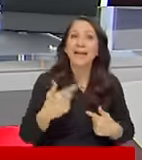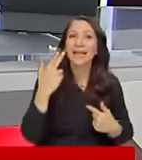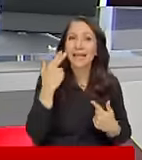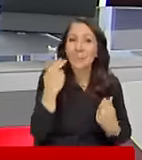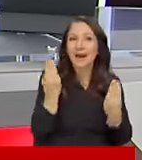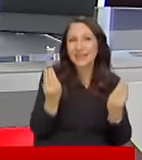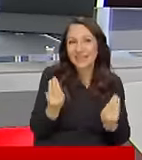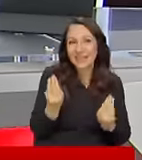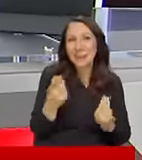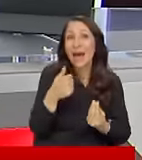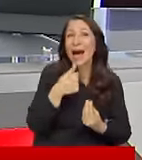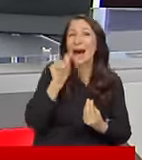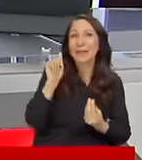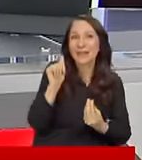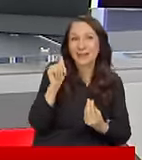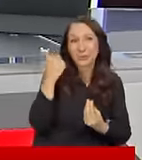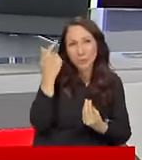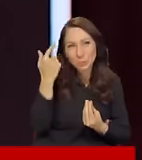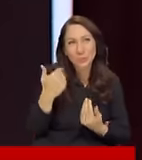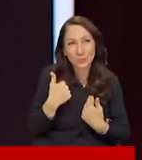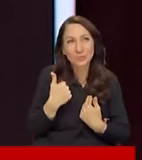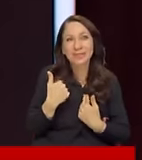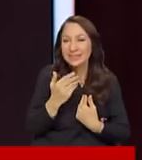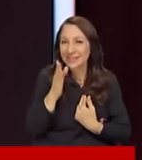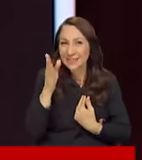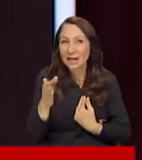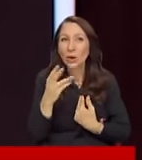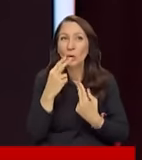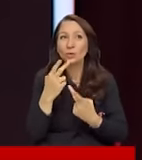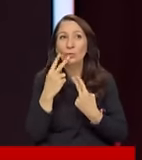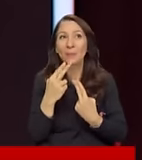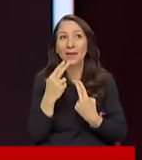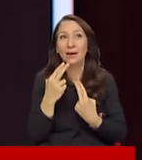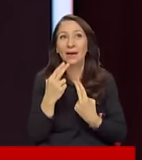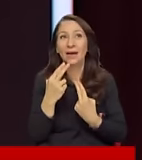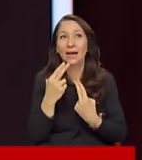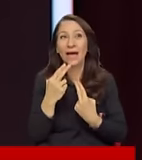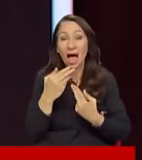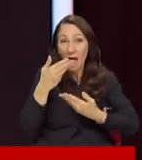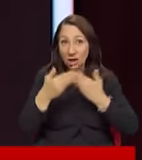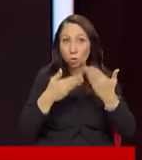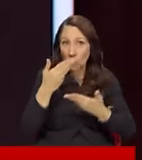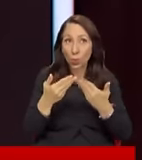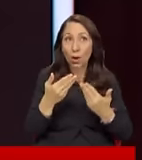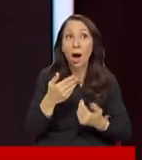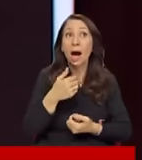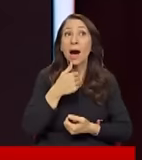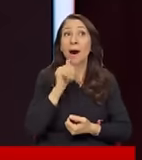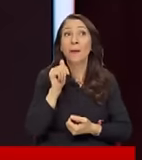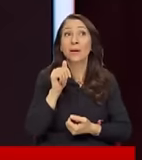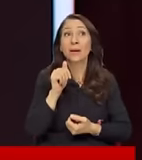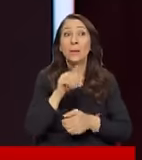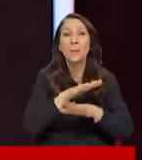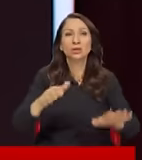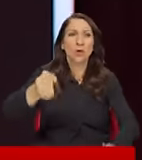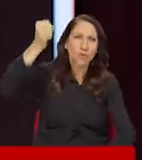nezaketle bir abilik kavramı üzerinden kendisini konuşmamda tarifliyorum. Abi